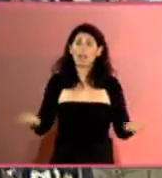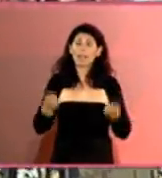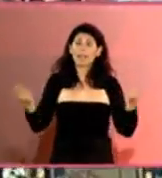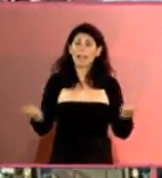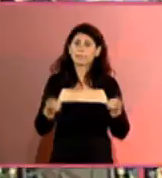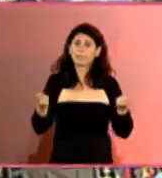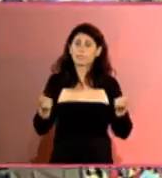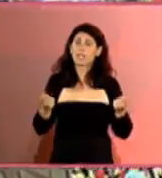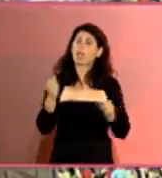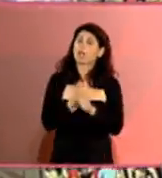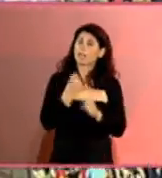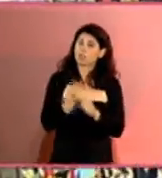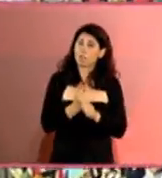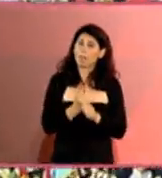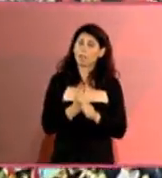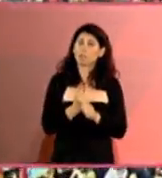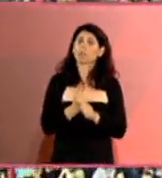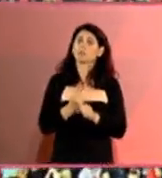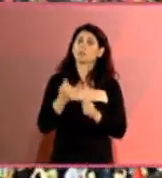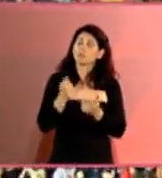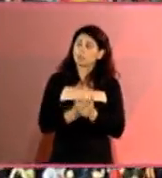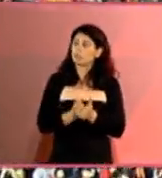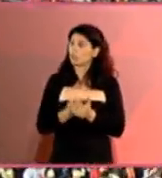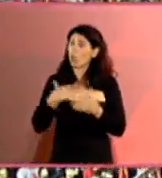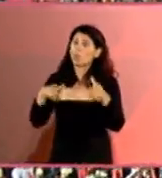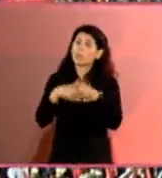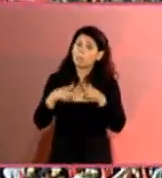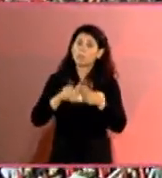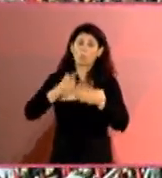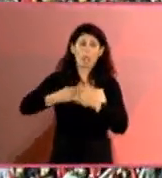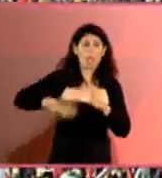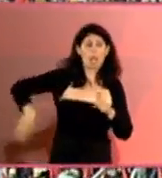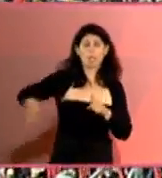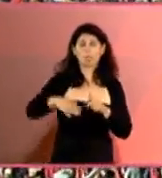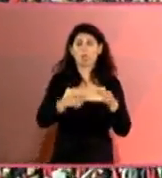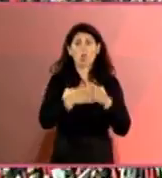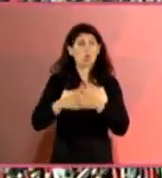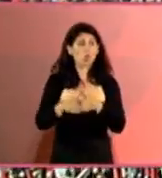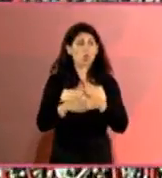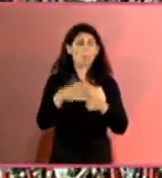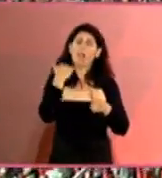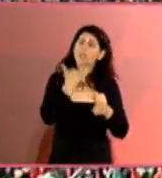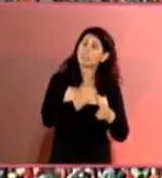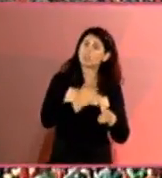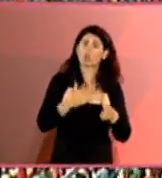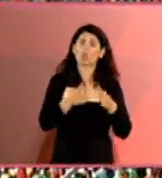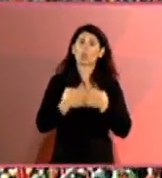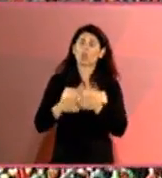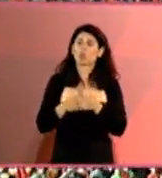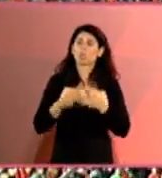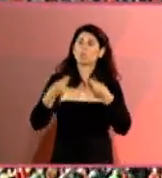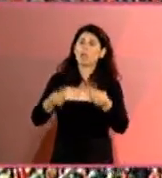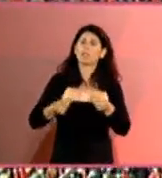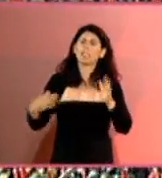τάξης, των εργαζομένων και του χυμαζόμενου ελληνικού λαού. Κόμμα θυσιών. Κόμμα που έδωσε